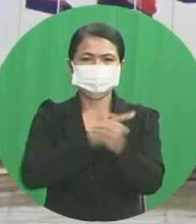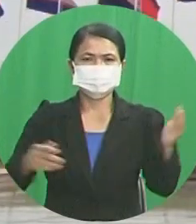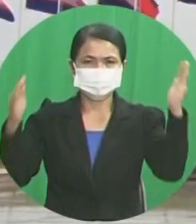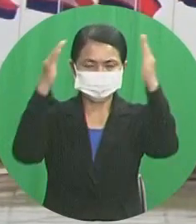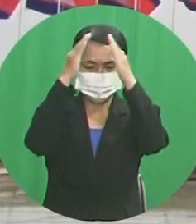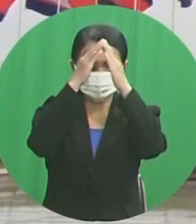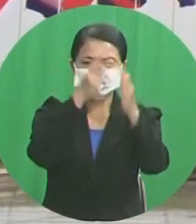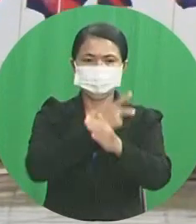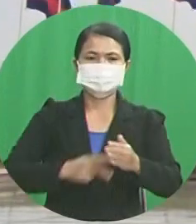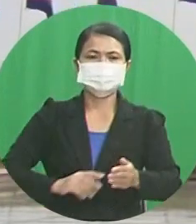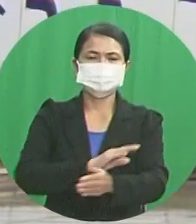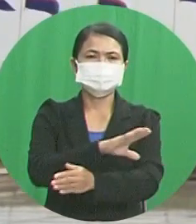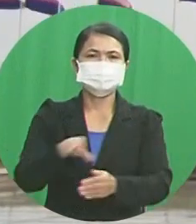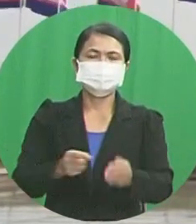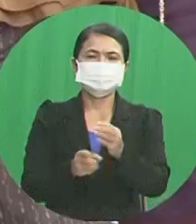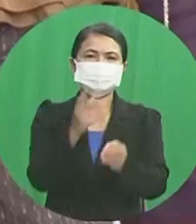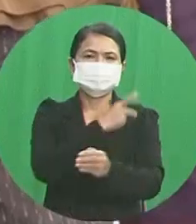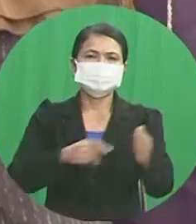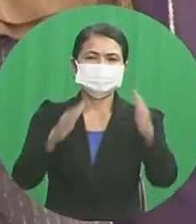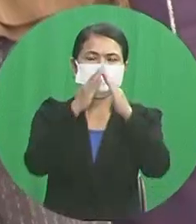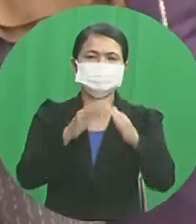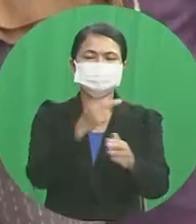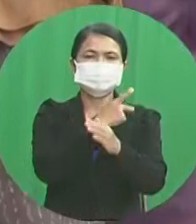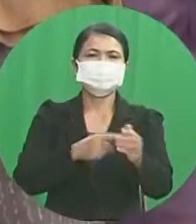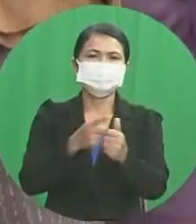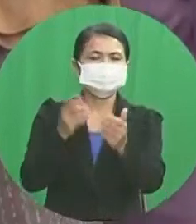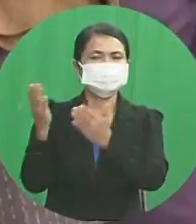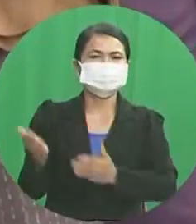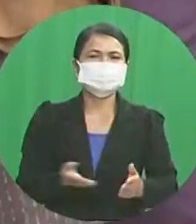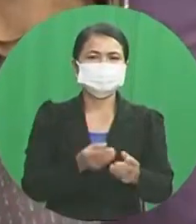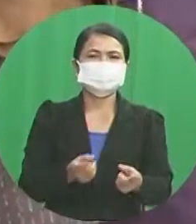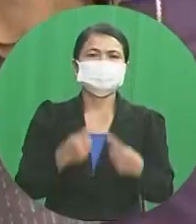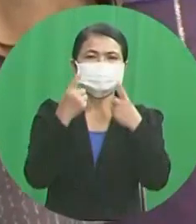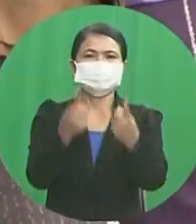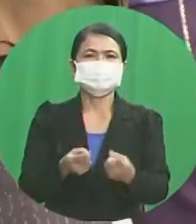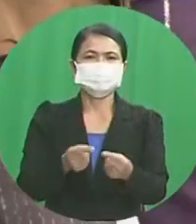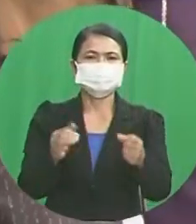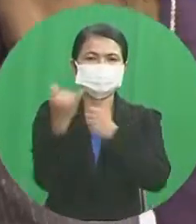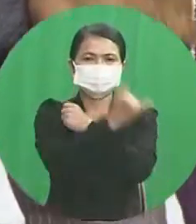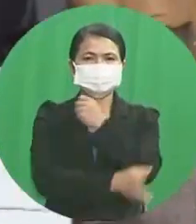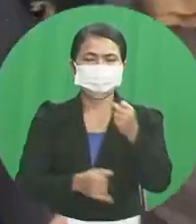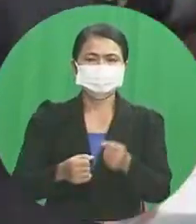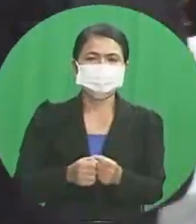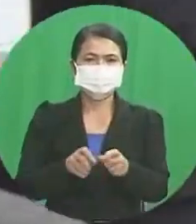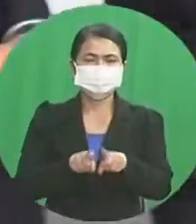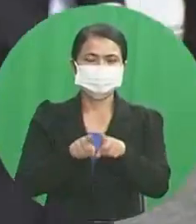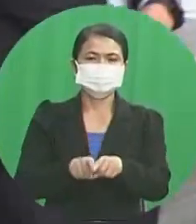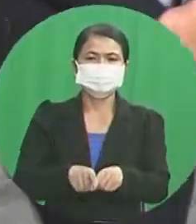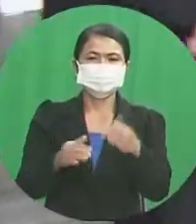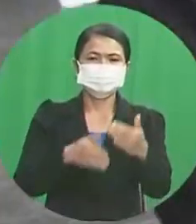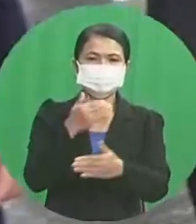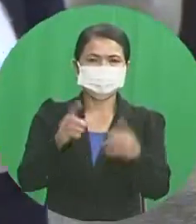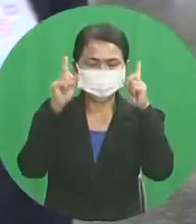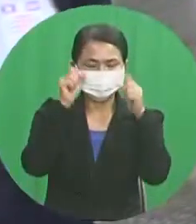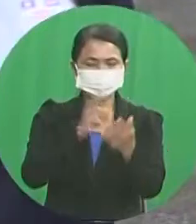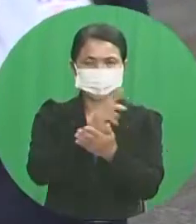ត្រនៃព្រះរាជាណាចក្រកម្ពុជានៅព្រះបរមរាជវាំងមុននឹងអញ្ជើញធ្វើមាតុភូមិនិវត្តន៍ទៅកាន់មាតុប្រទេសផងដែរបន្ទាប់មកឯ